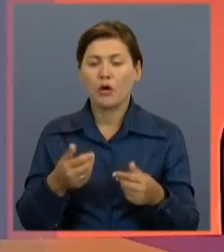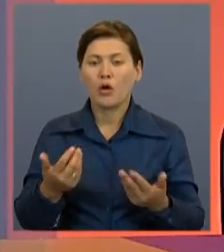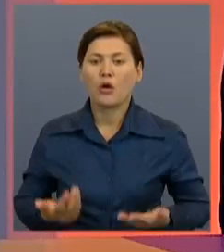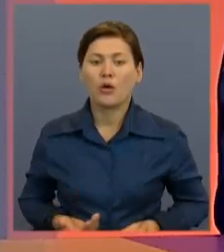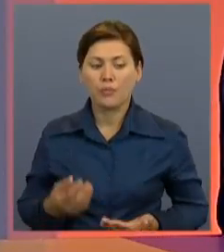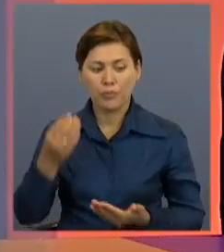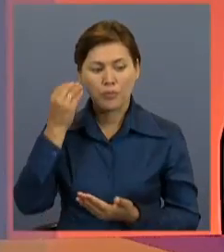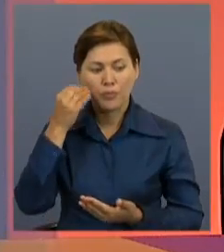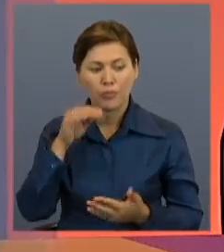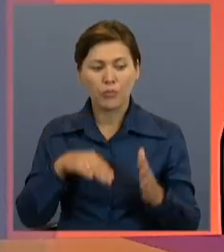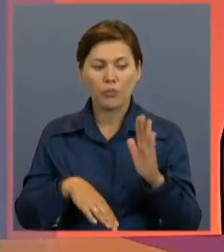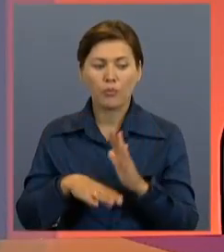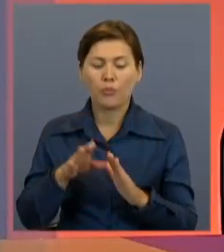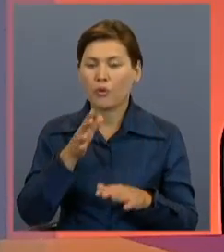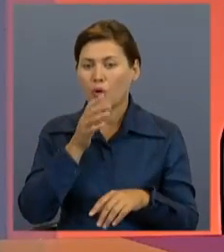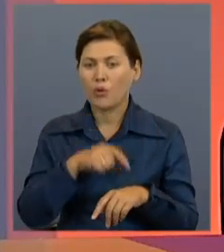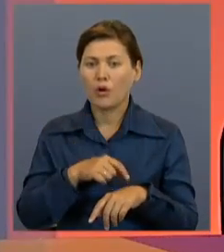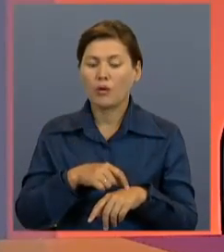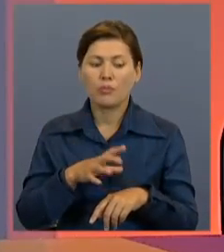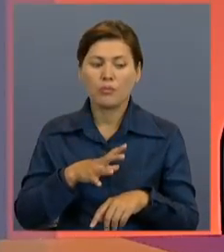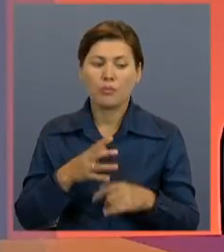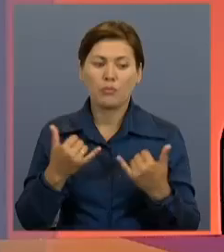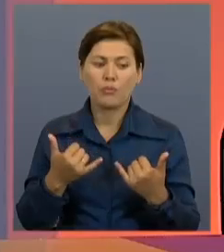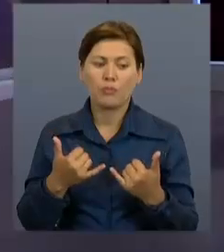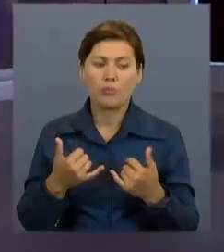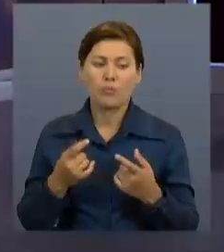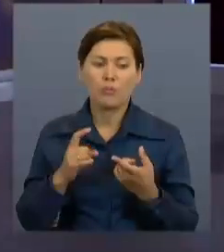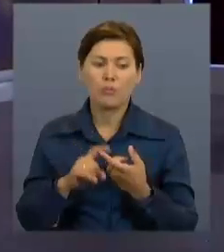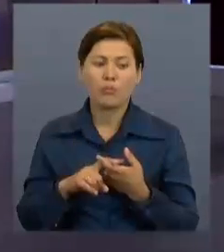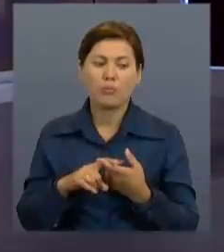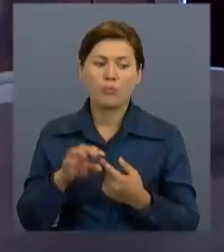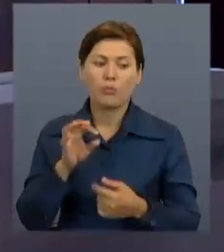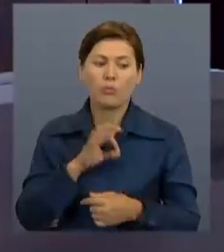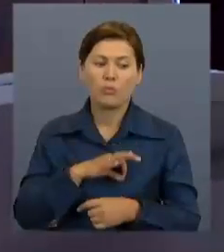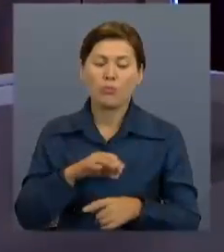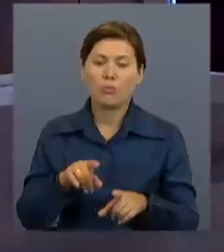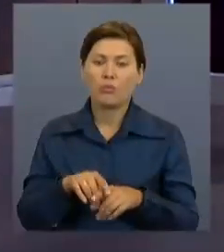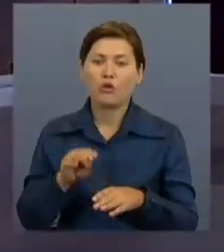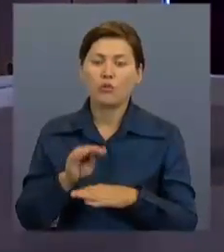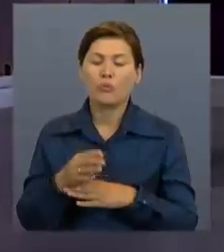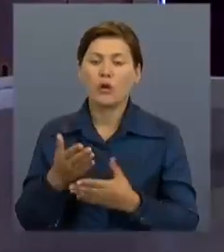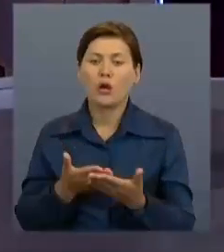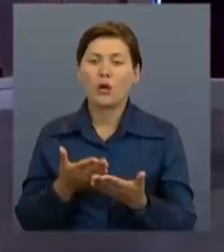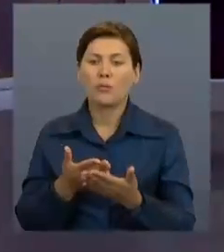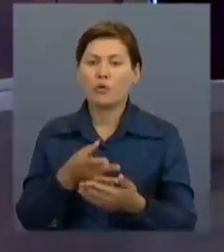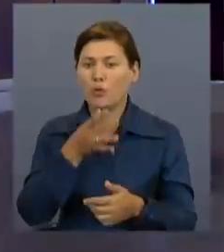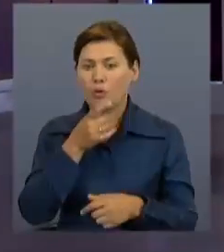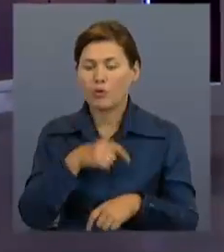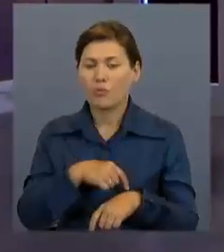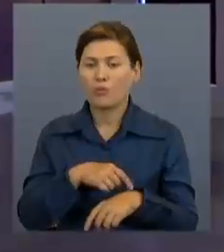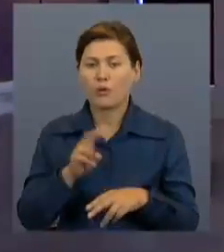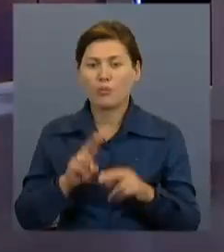сапасы да жақсара түседі. Дер кезінде бүгінгі бар байланыстарды қолдана отырып, қосымша кеңестерді ол уақытын